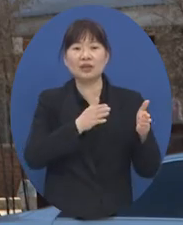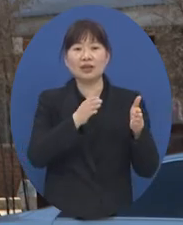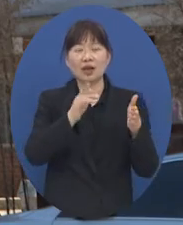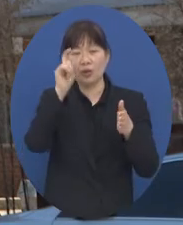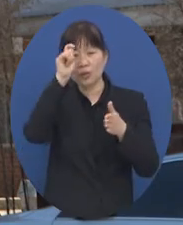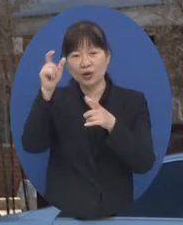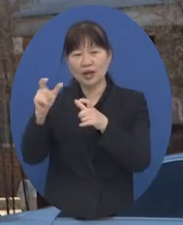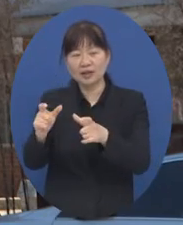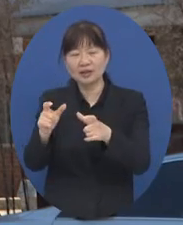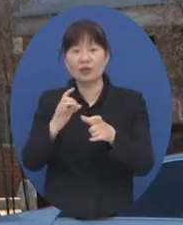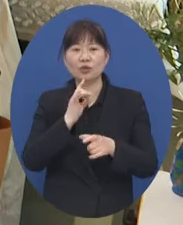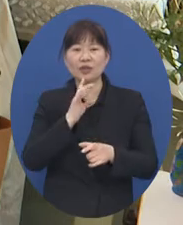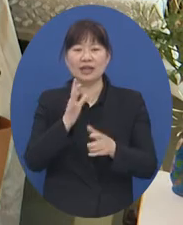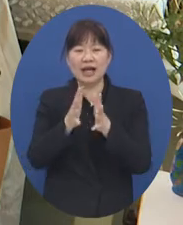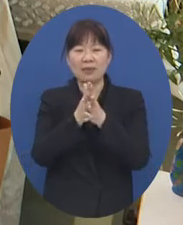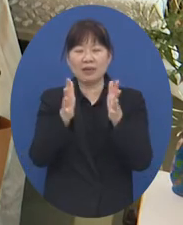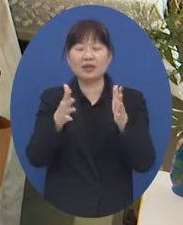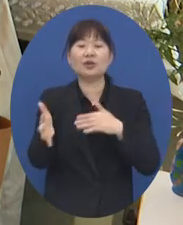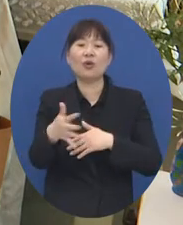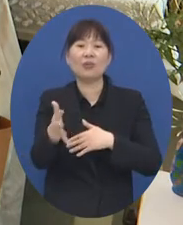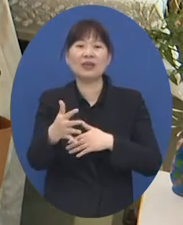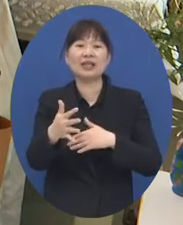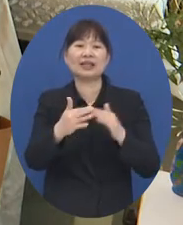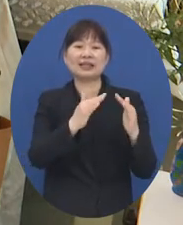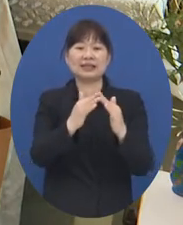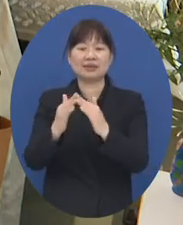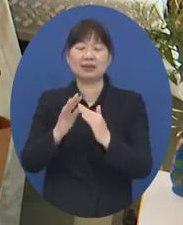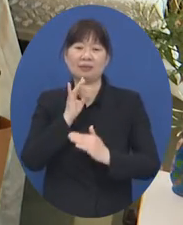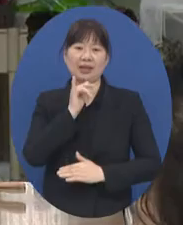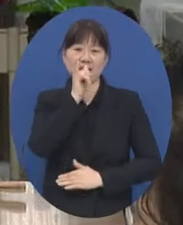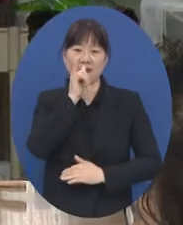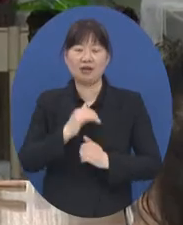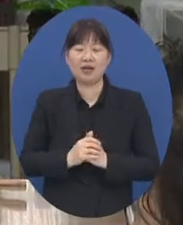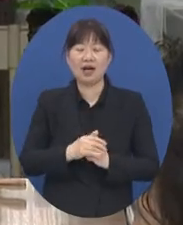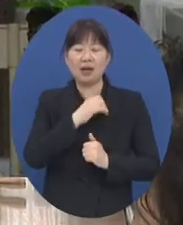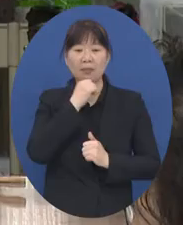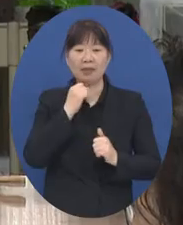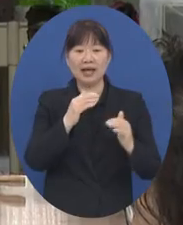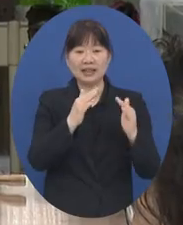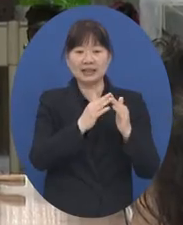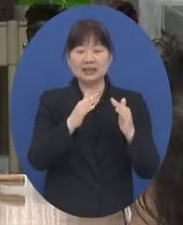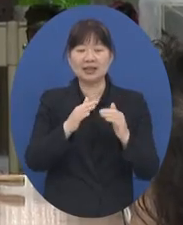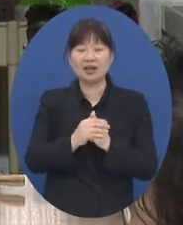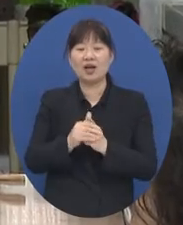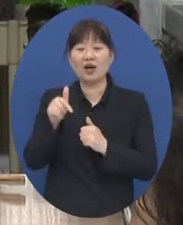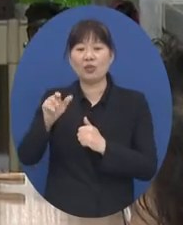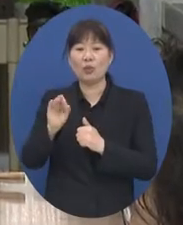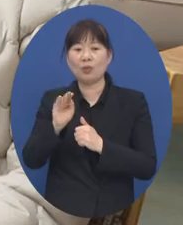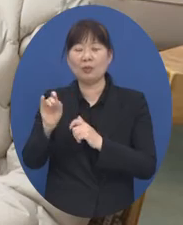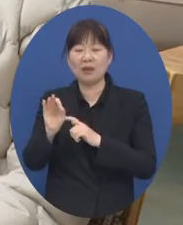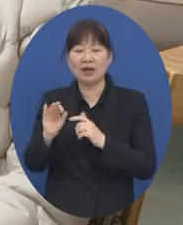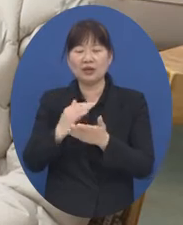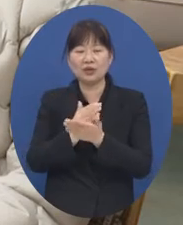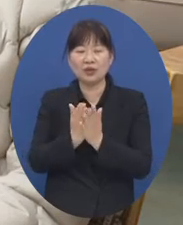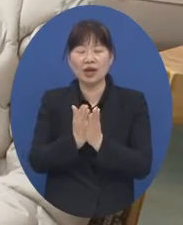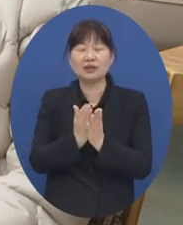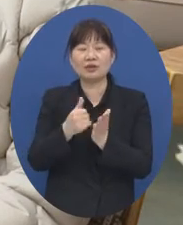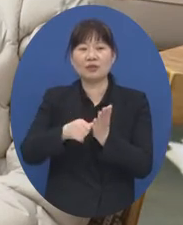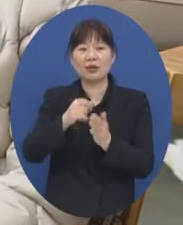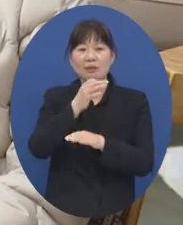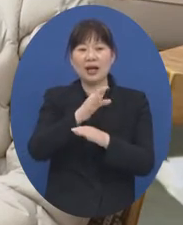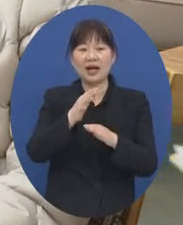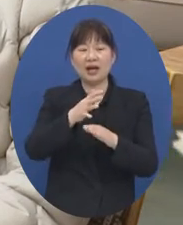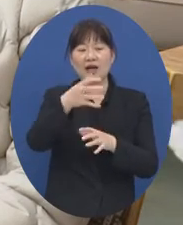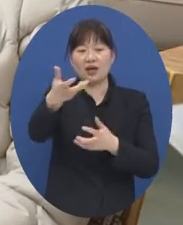경기도 고양시에서 유일하게 아파트가 없는 주택단지입니다. 맛집과 공방, 앤틱 소품 매장들이 하나둘